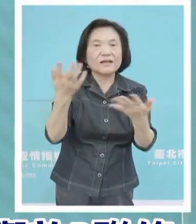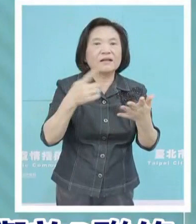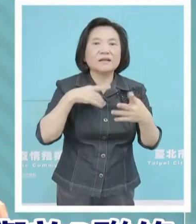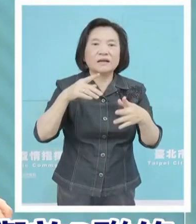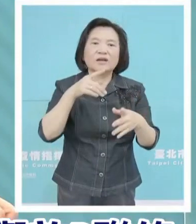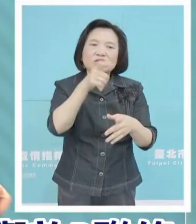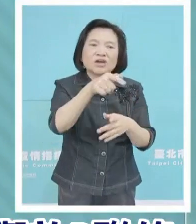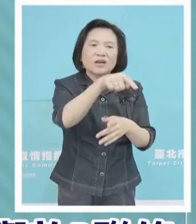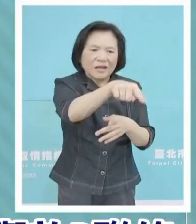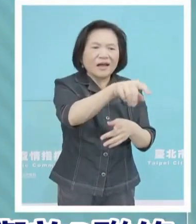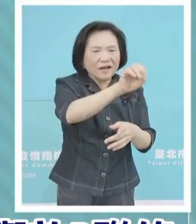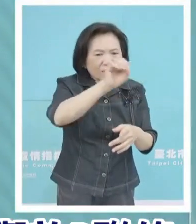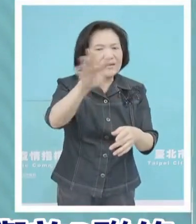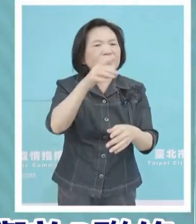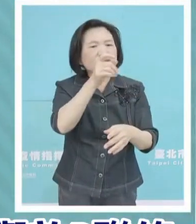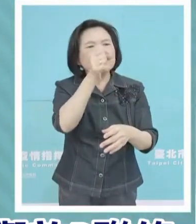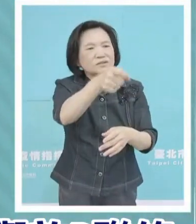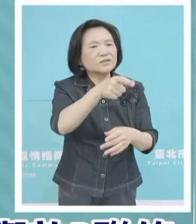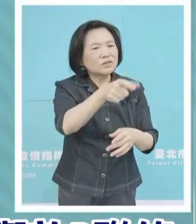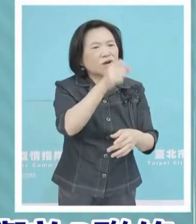8点半同时间，